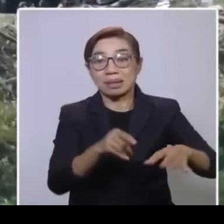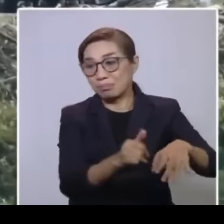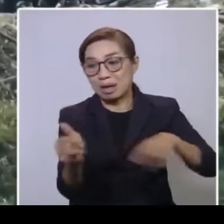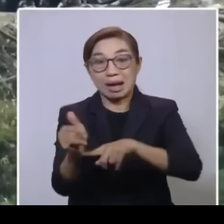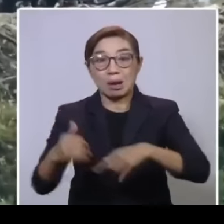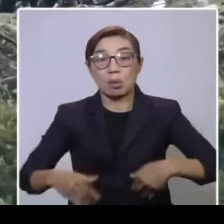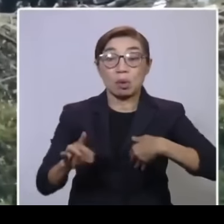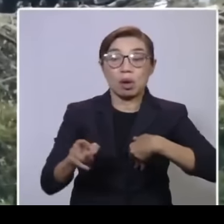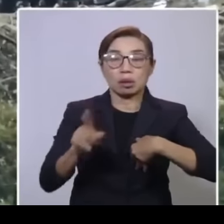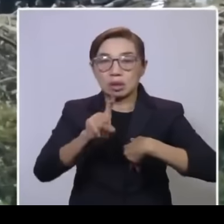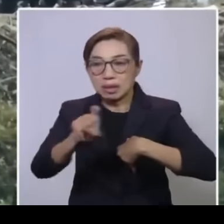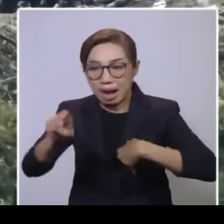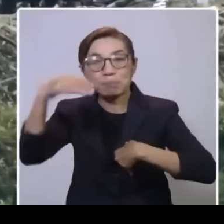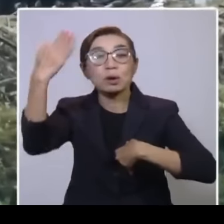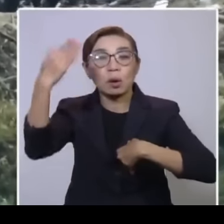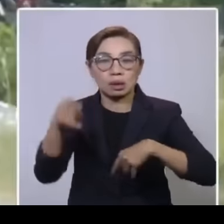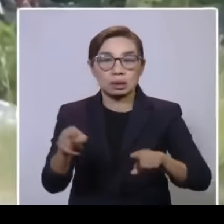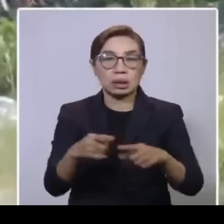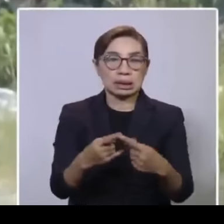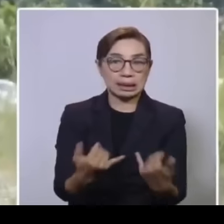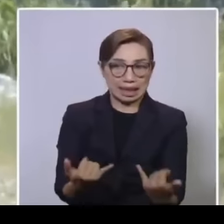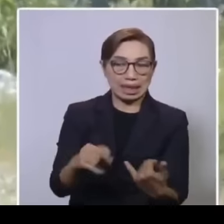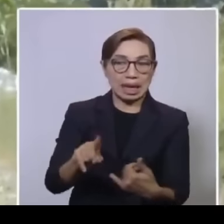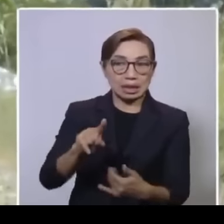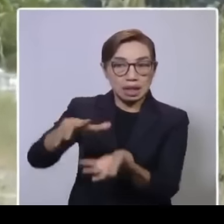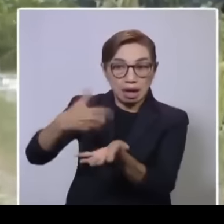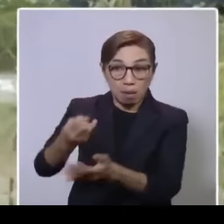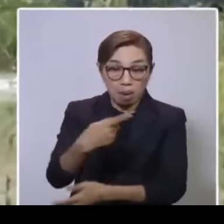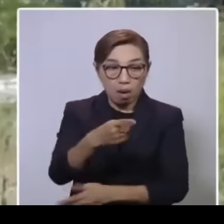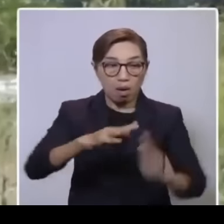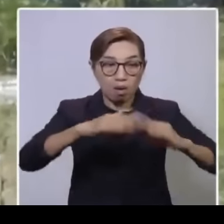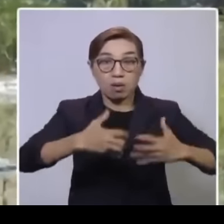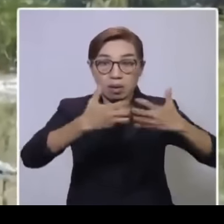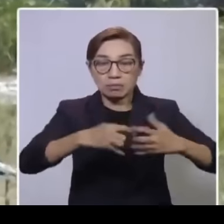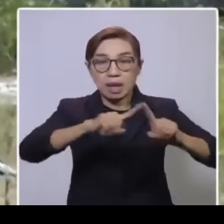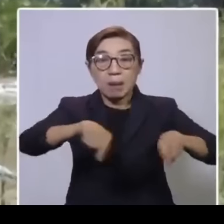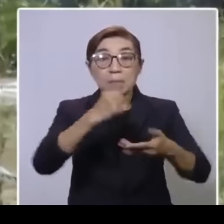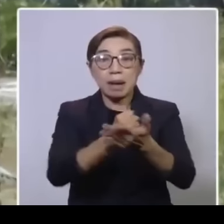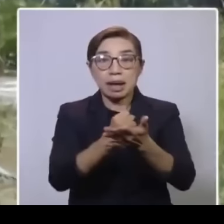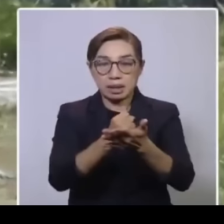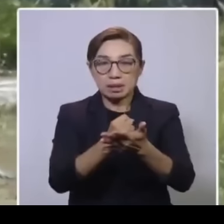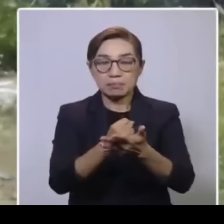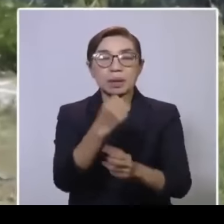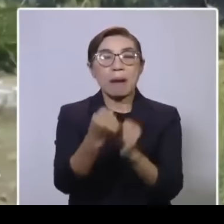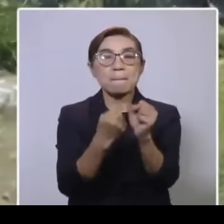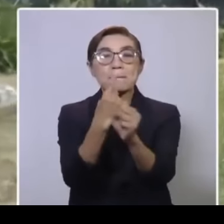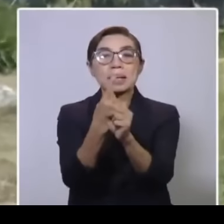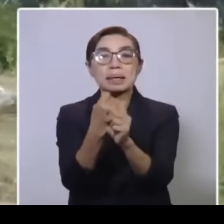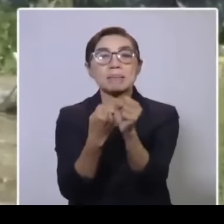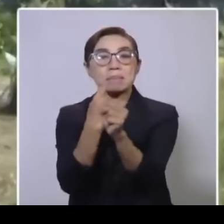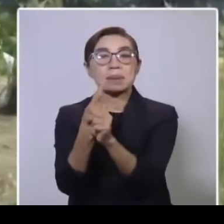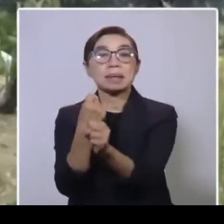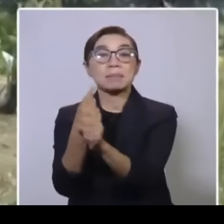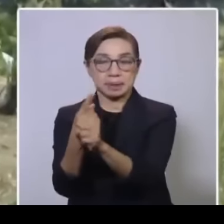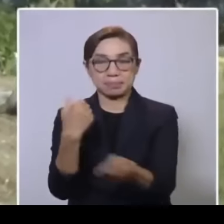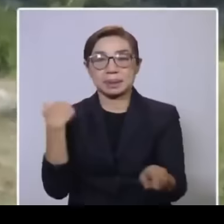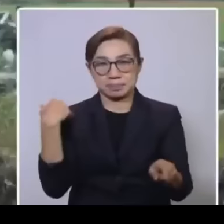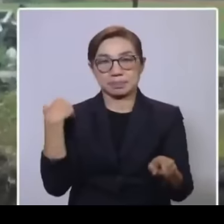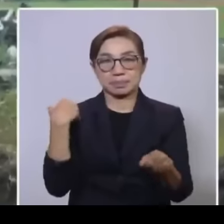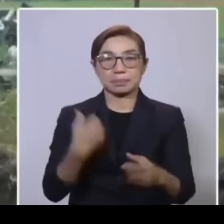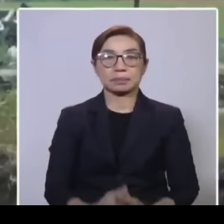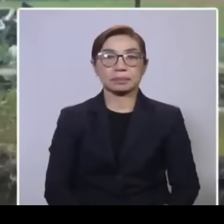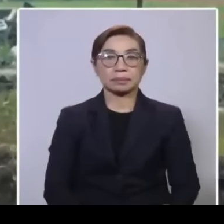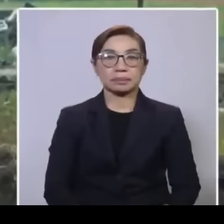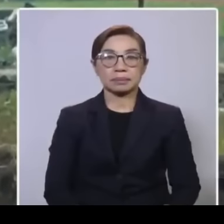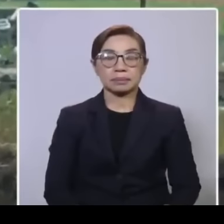การสอบสวนเบื้องต้นนะคะพบว่ามีใบอนุญาตแบบปีต่อปีเดี๋ยวเราไปฟังเสียงผบ.ตร.กันค่ะ